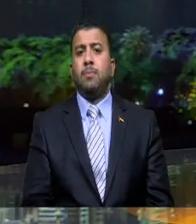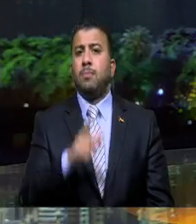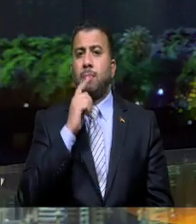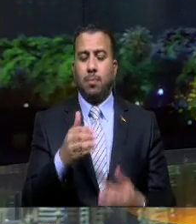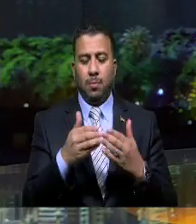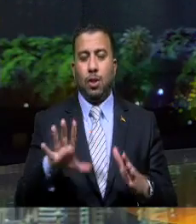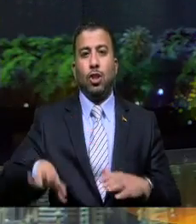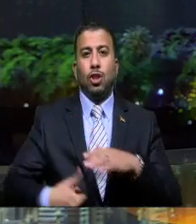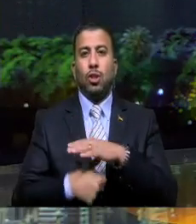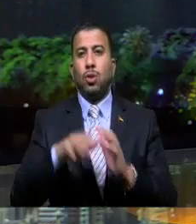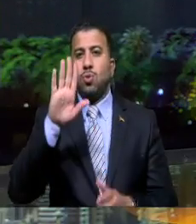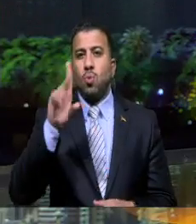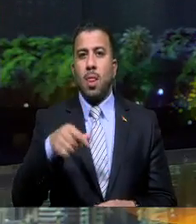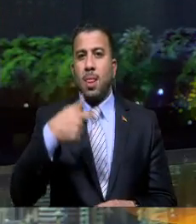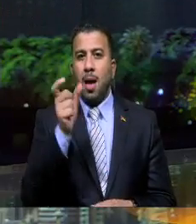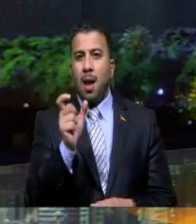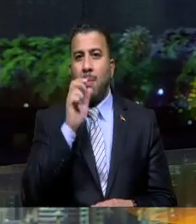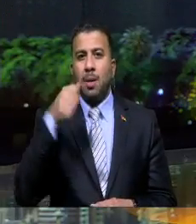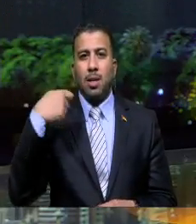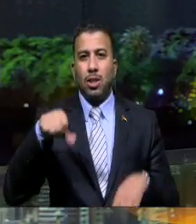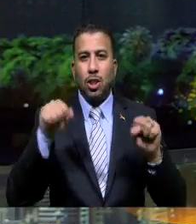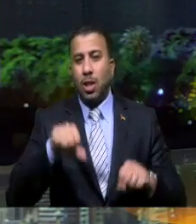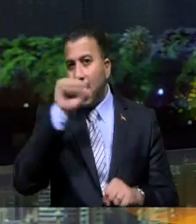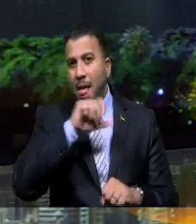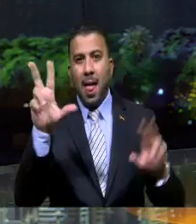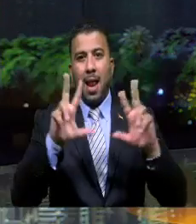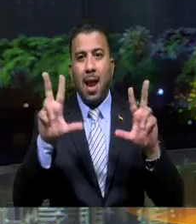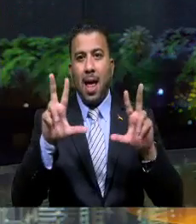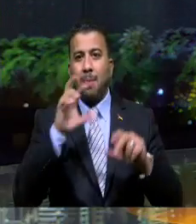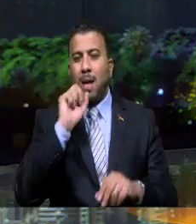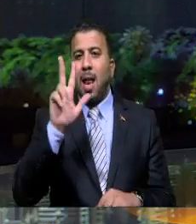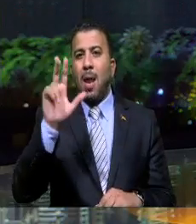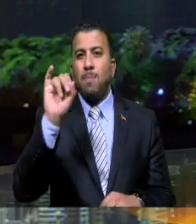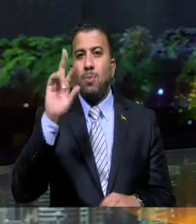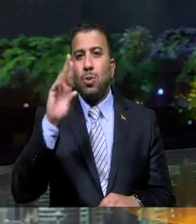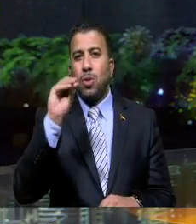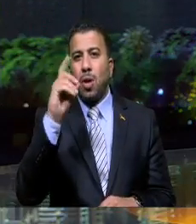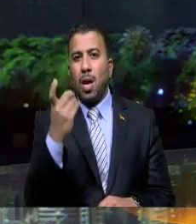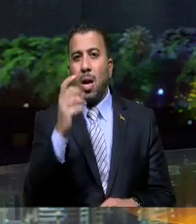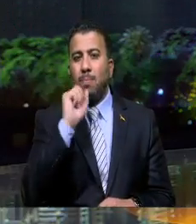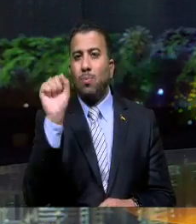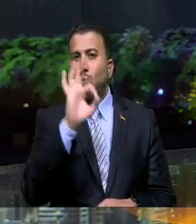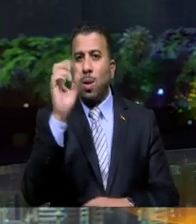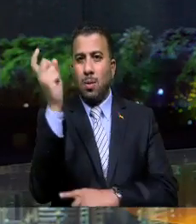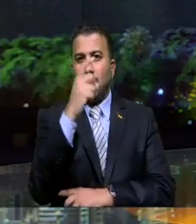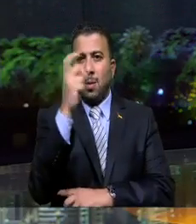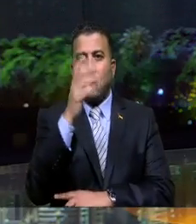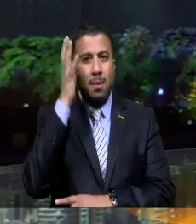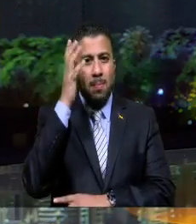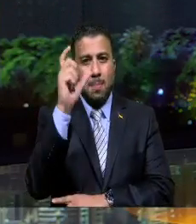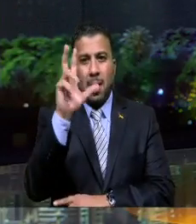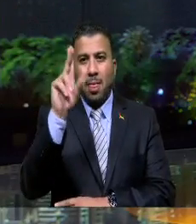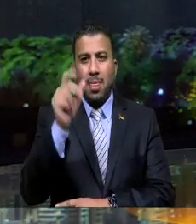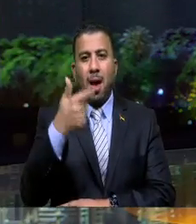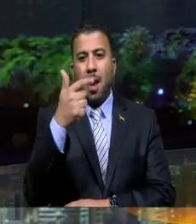افتتح الشيخ سلطان بن أحمد القاسمي رئيس مجلس الشارقة للإعلام الجناح المزهر في واجهة المجاز ومعرض مسجد الطائر في